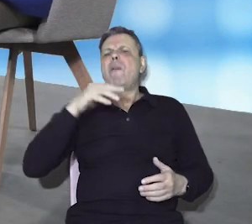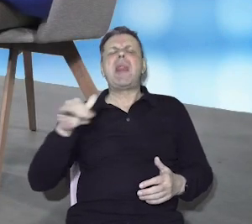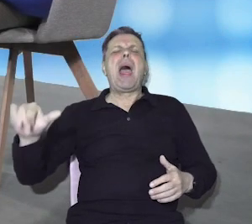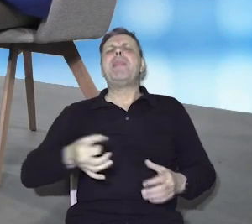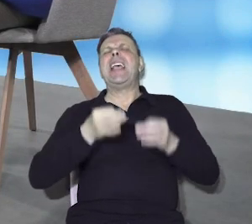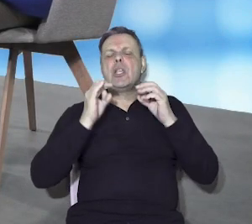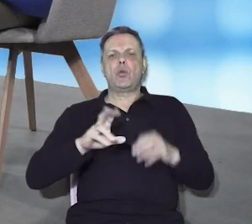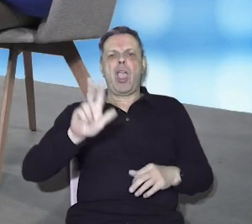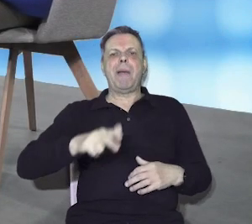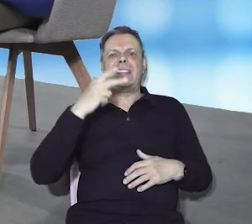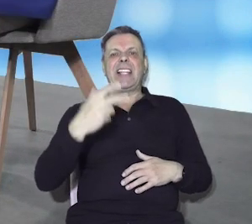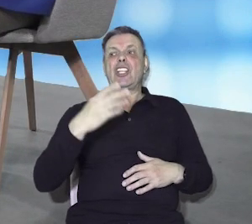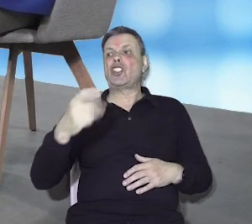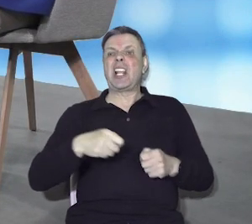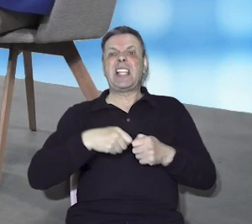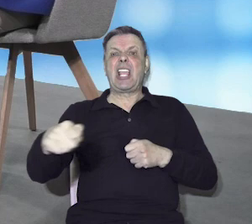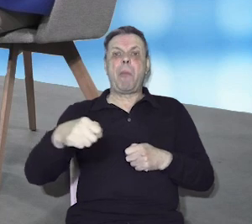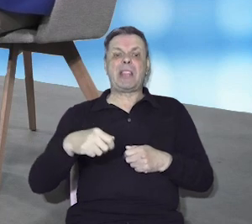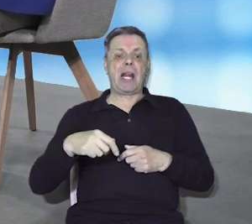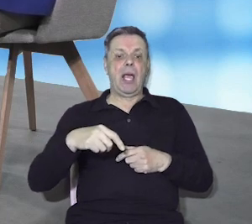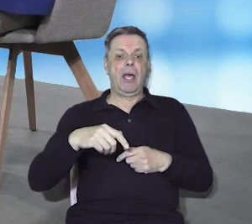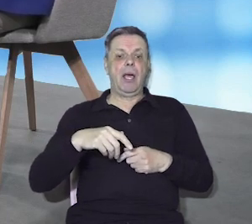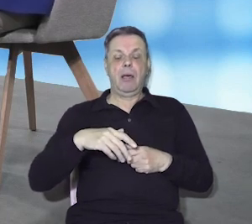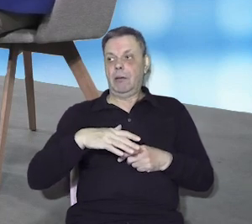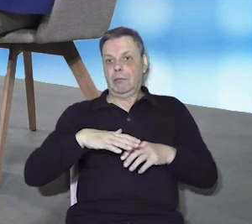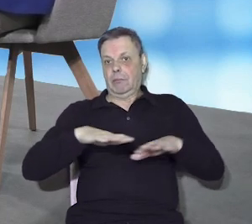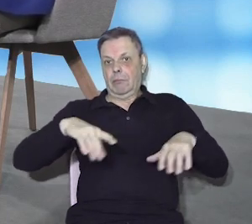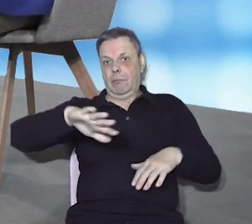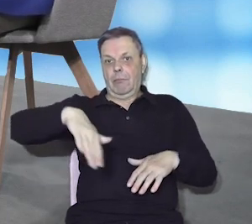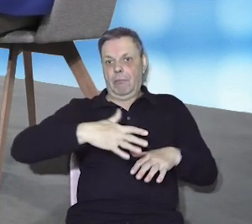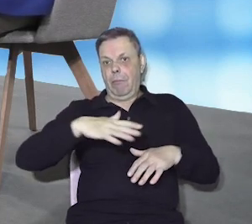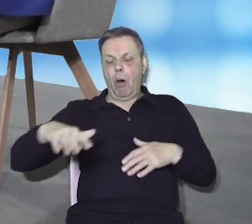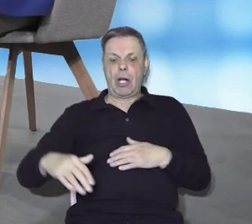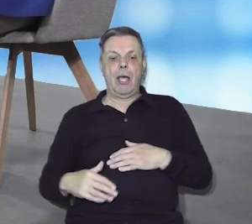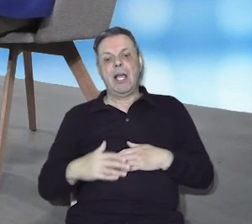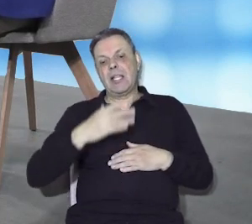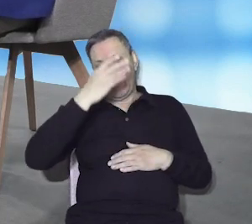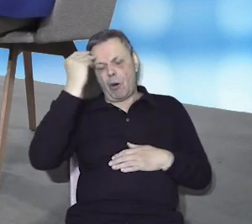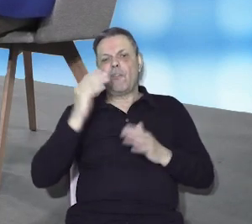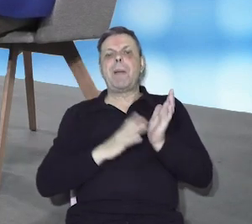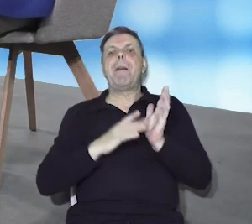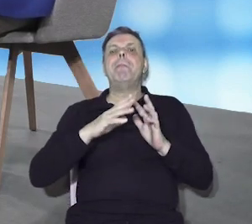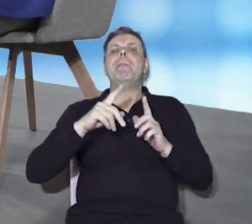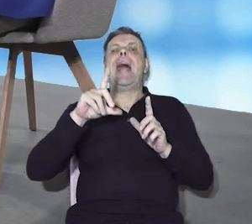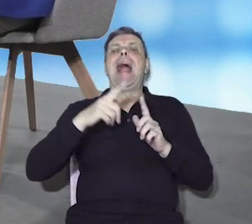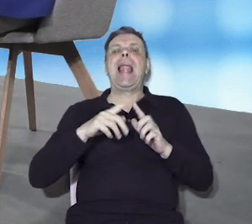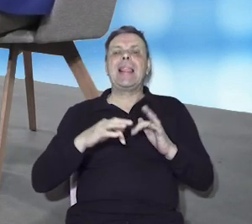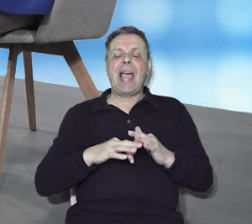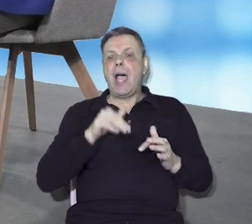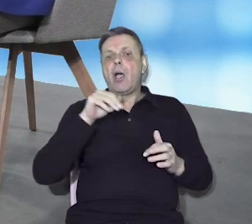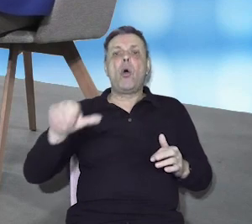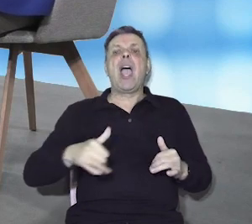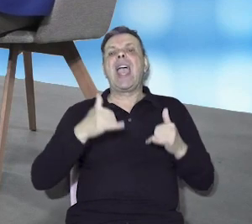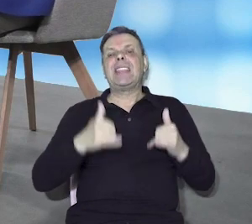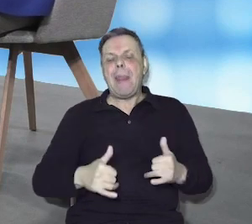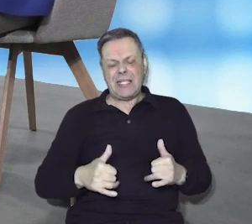svega 30-40 km obale. Zaboravio sam, priznem, ruku na srce na Maltu, koja je i dan danas